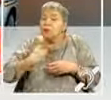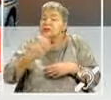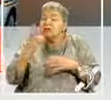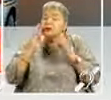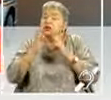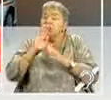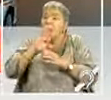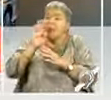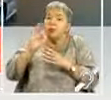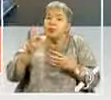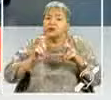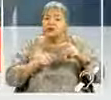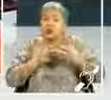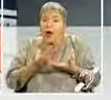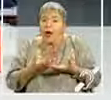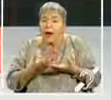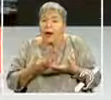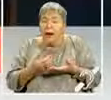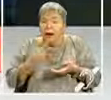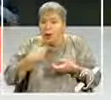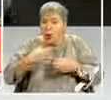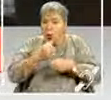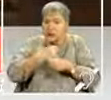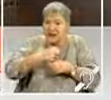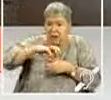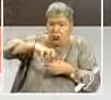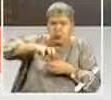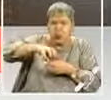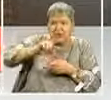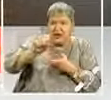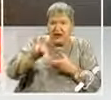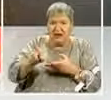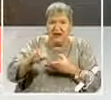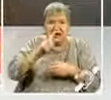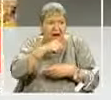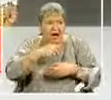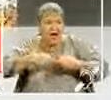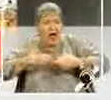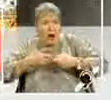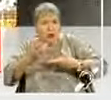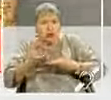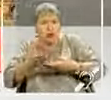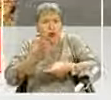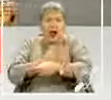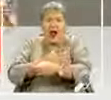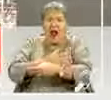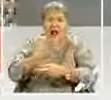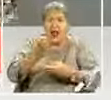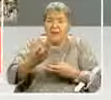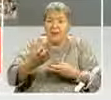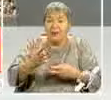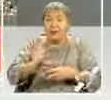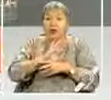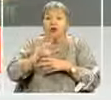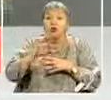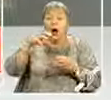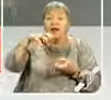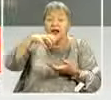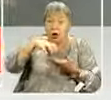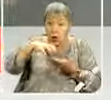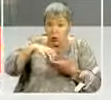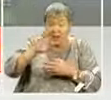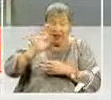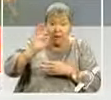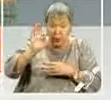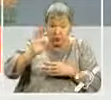deșeurile, există vreo neregulă? Observăm acolo butelii, în partea aia sunt niște cauciucuri, lemn. Toate spațiile de depozitare a